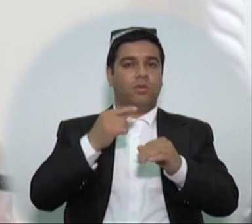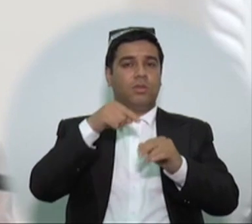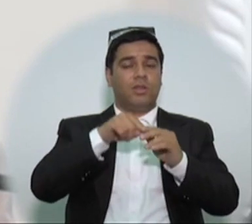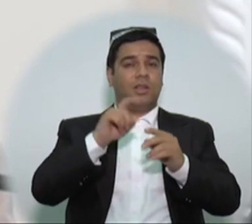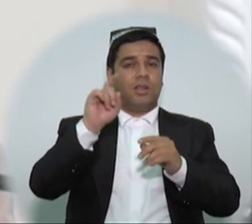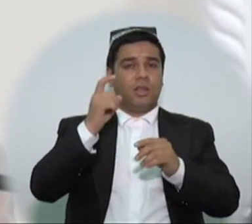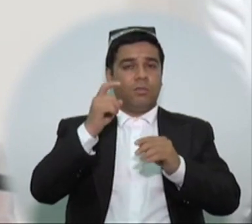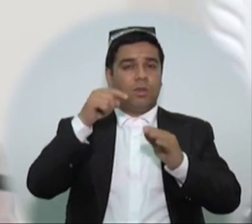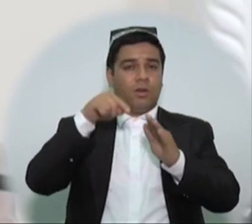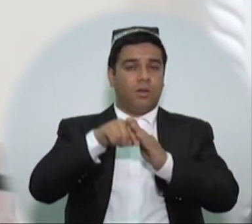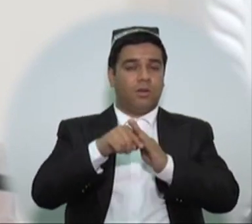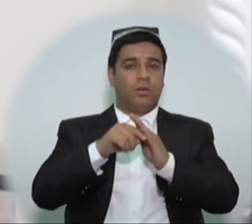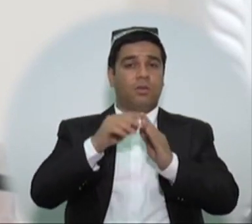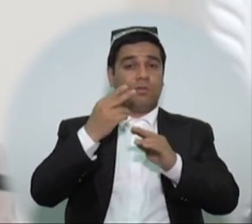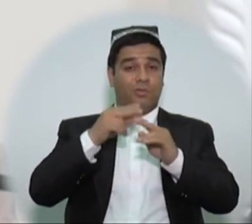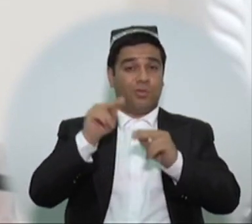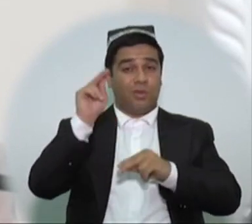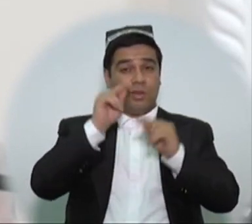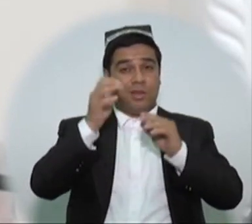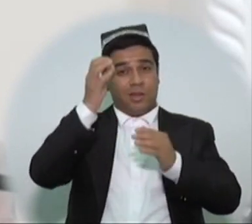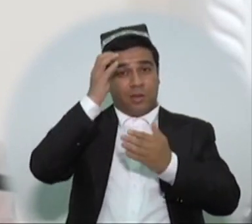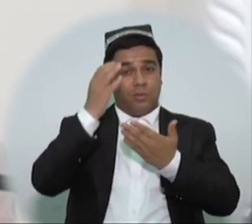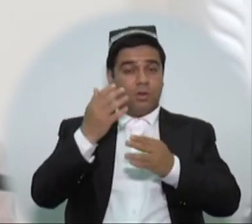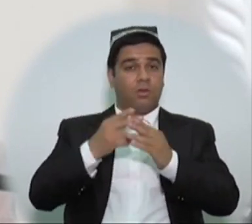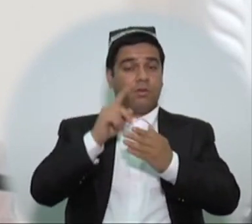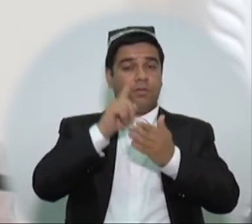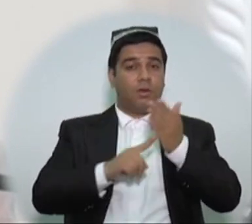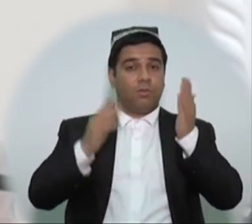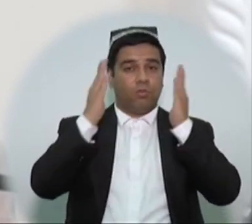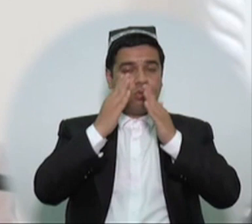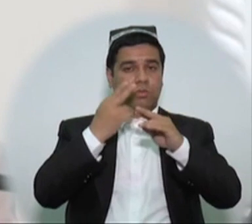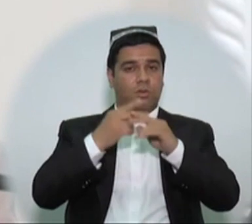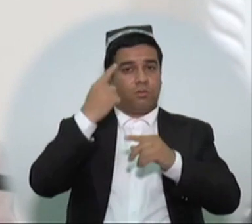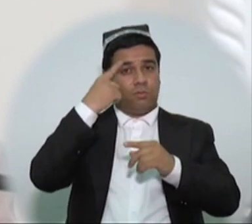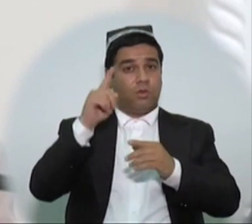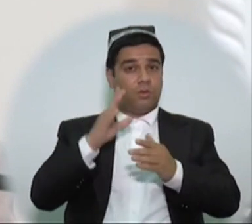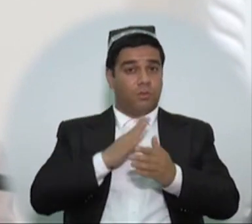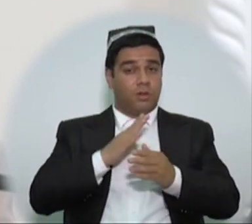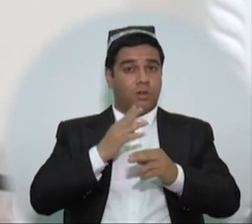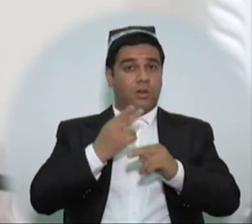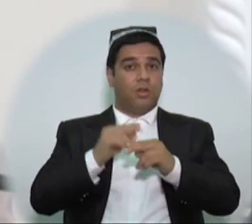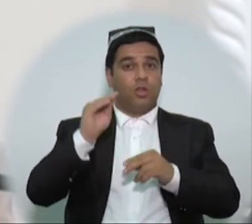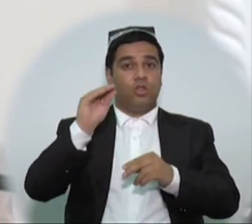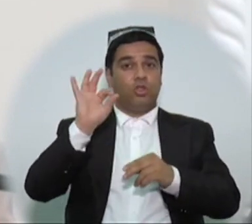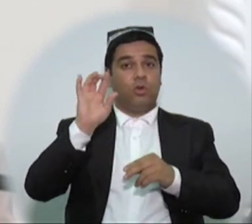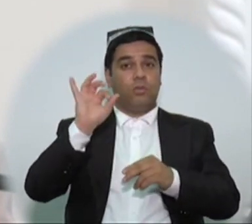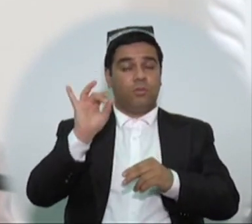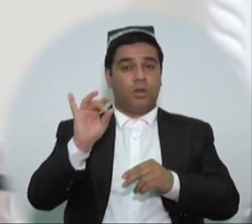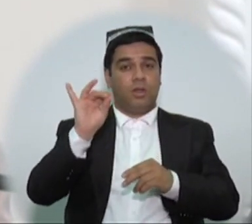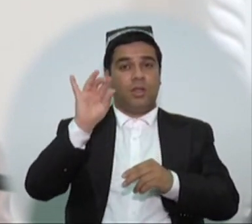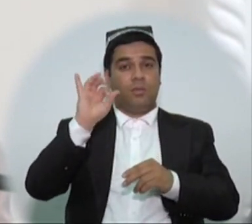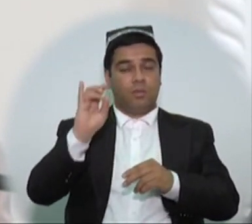ilmini, kimyo ilmini musulmonlar demak tashkir qilgan ekan, Jobir ibn Hayyon